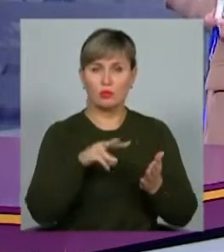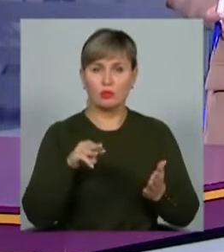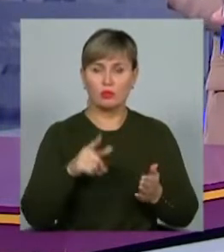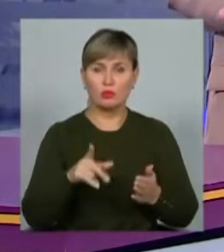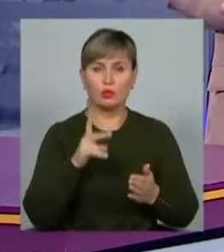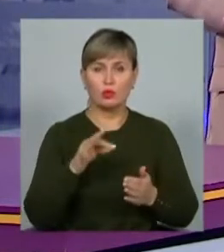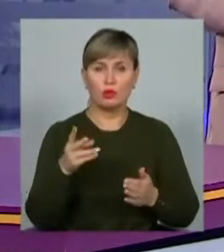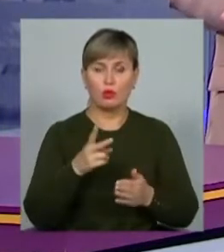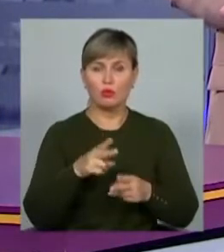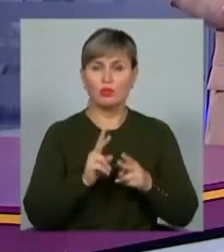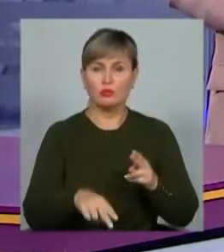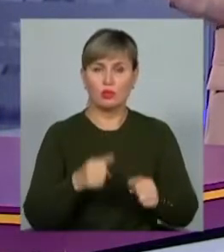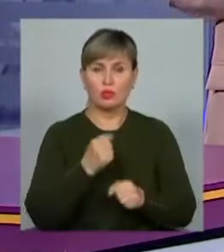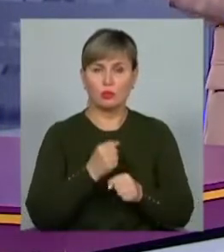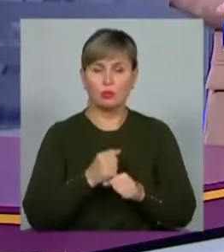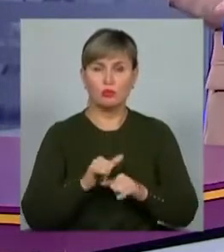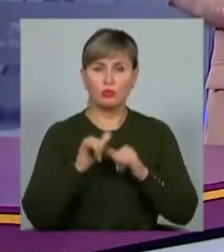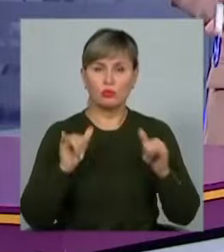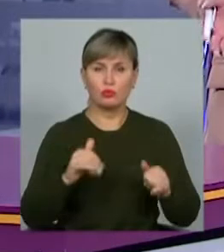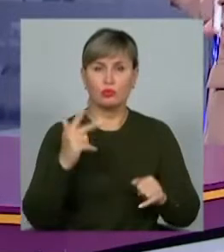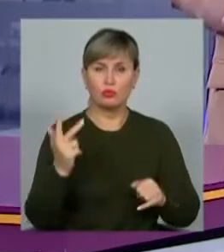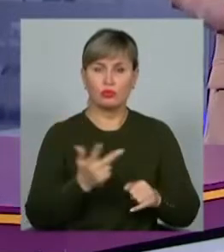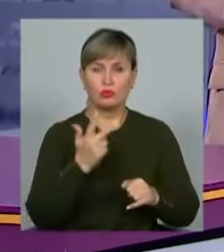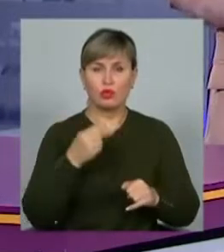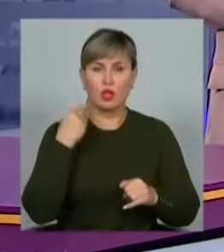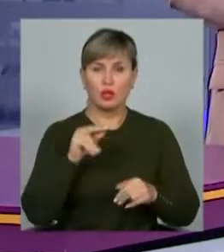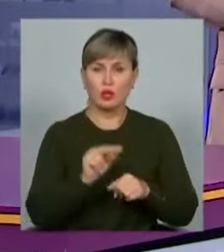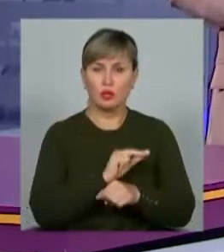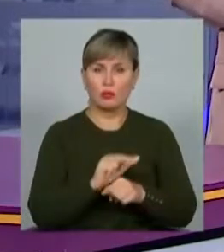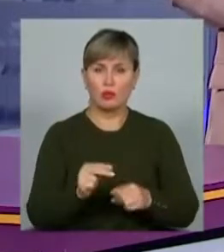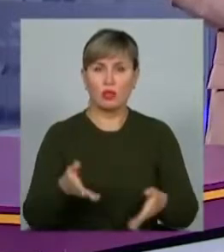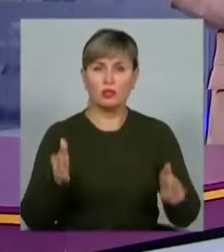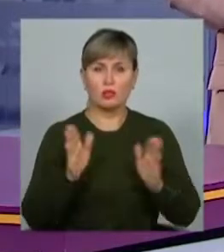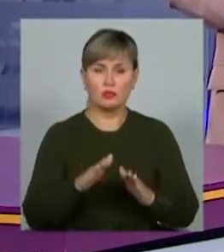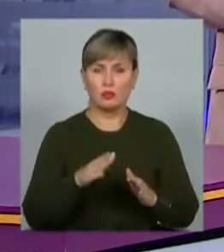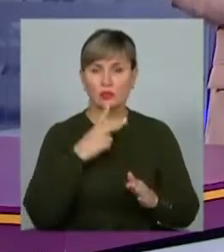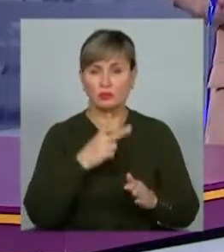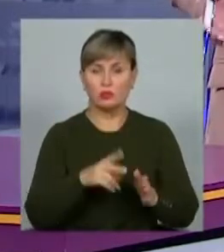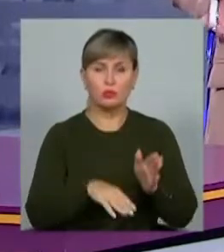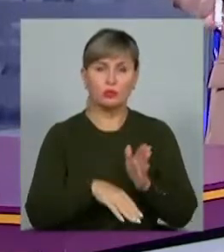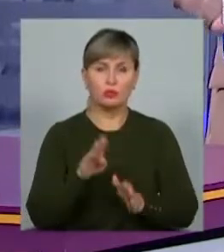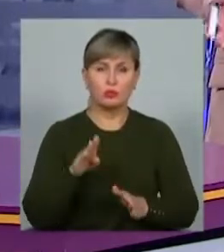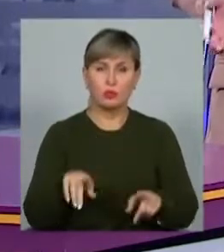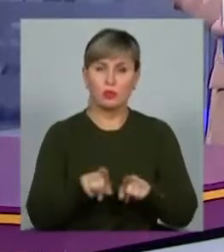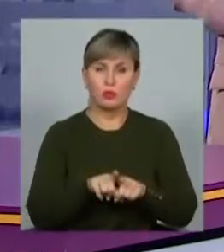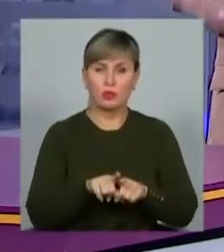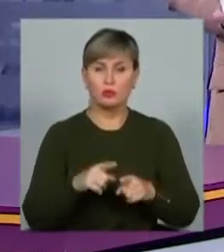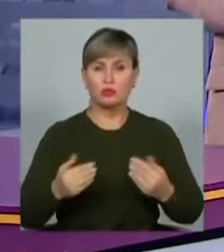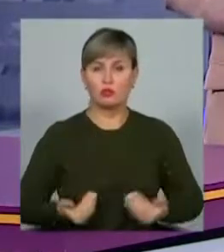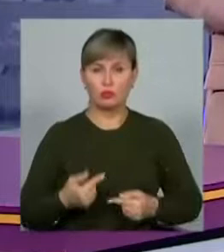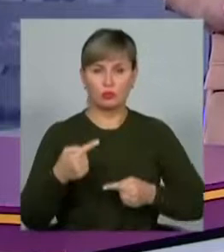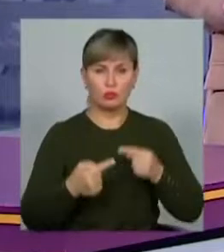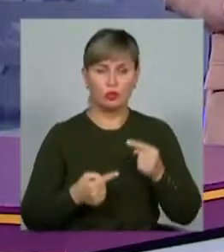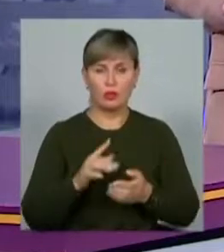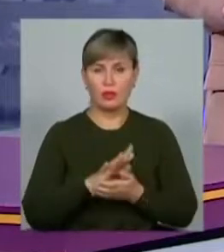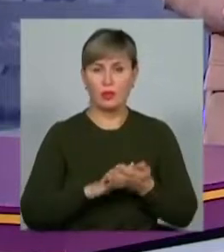по завершению работ сумма увеличилась втрое, а качество ремонта якобы оставляет желать лучшего. Так ли это? В жилищном споре